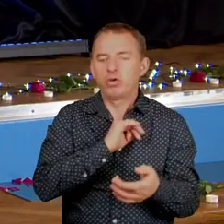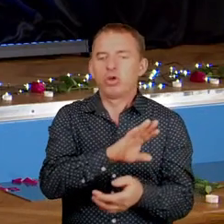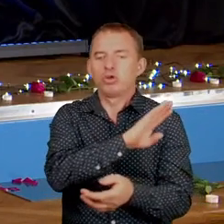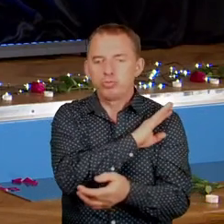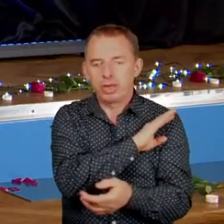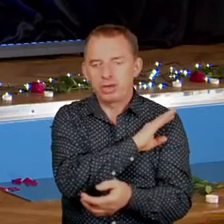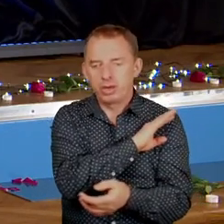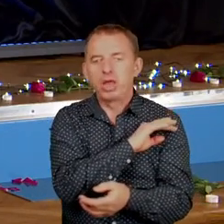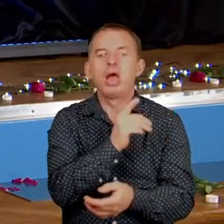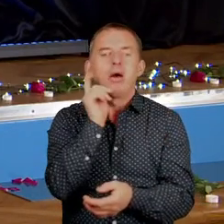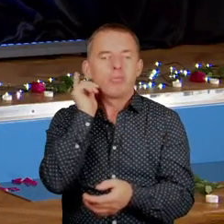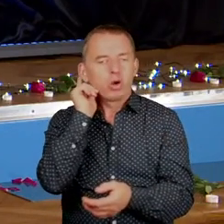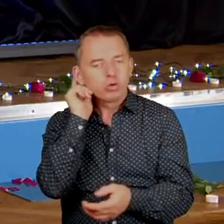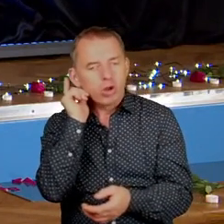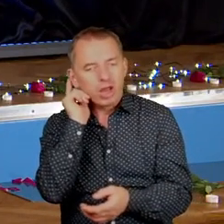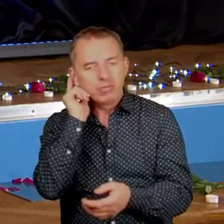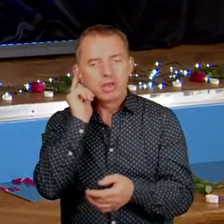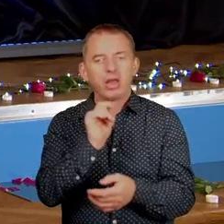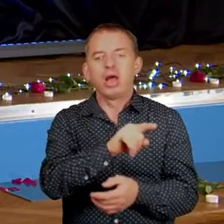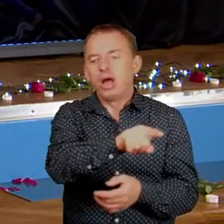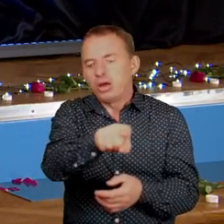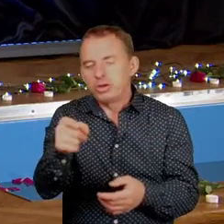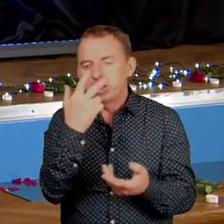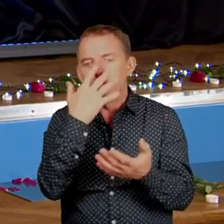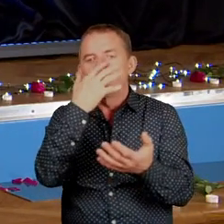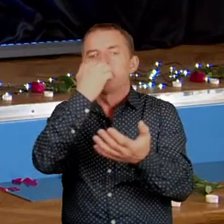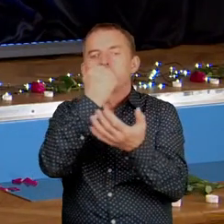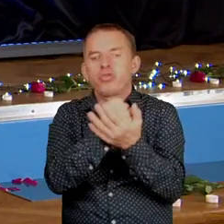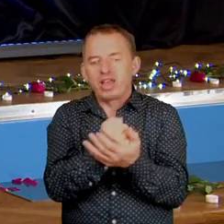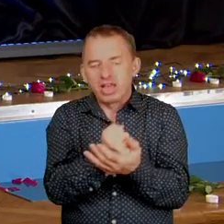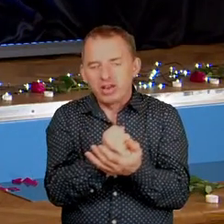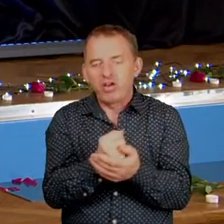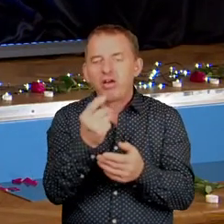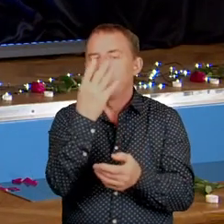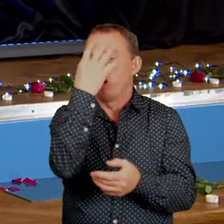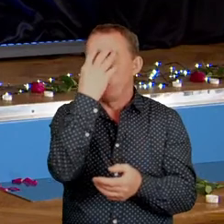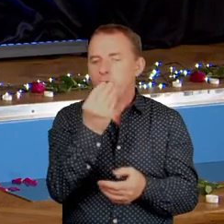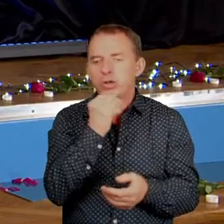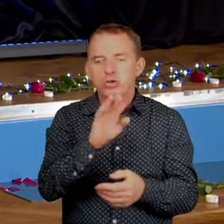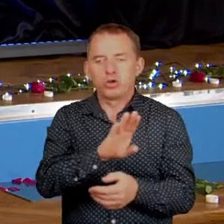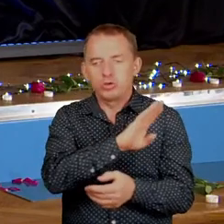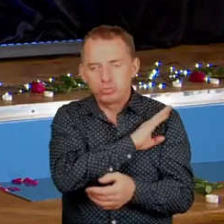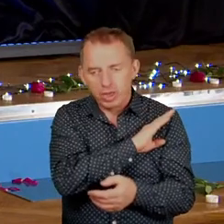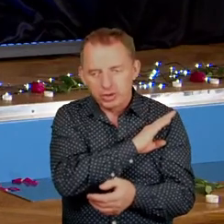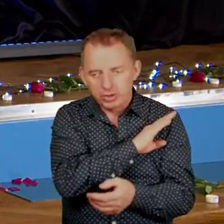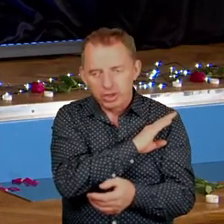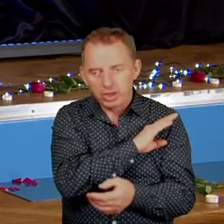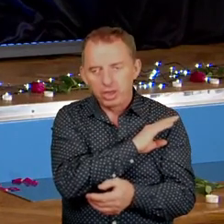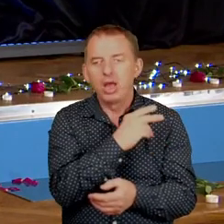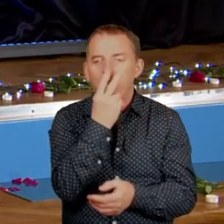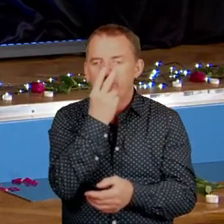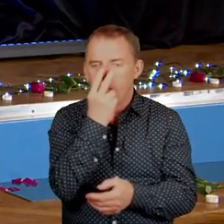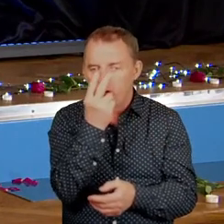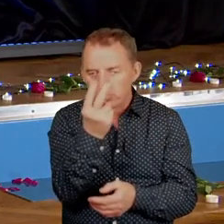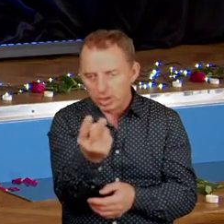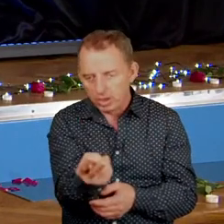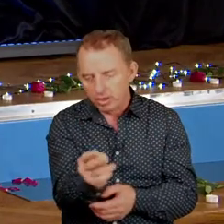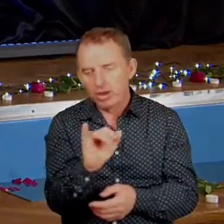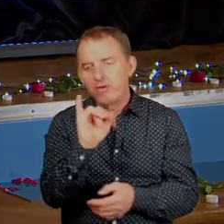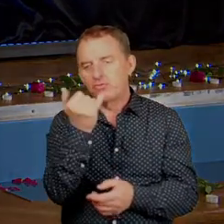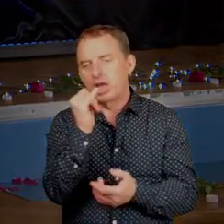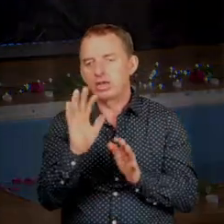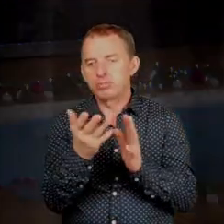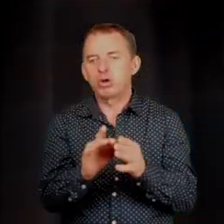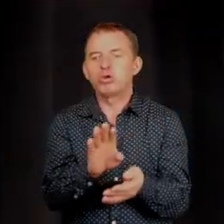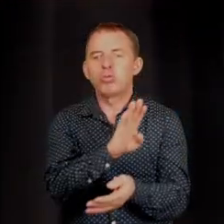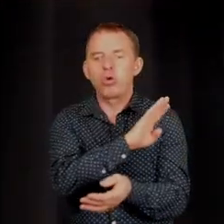at death. Posłuchajmy ich świadectwa w obliczu śmierci. And let's look at the way they died. I popatrzmy, w jaki sposób